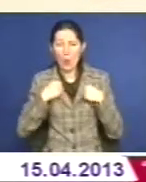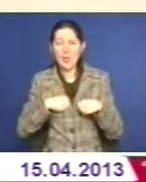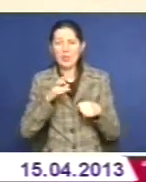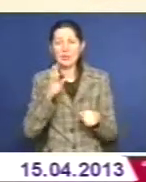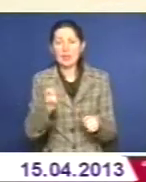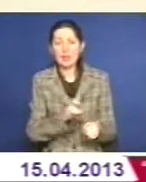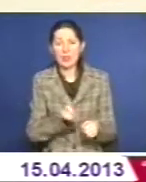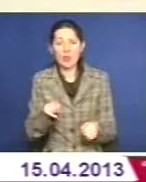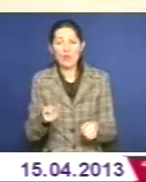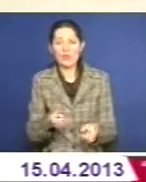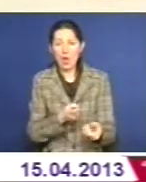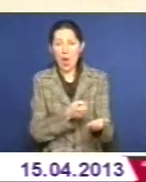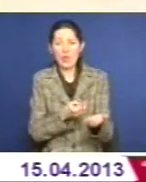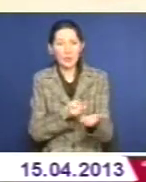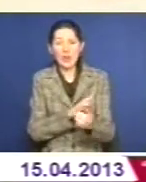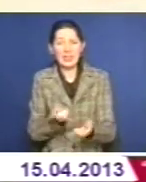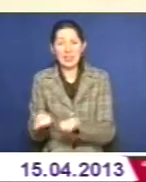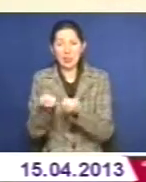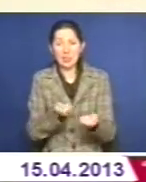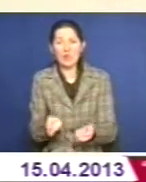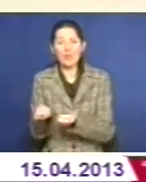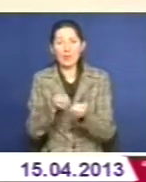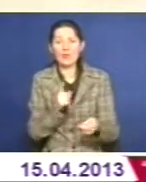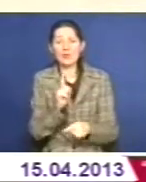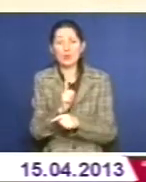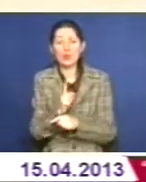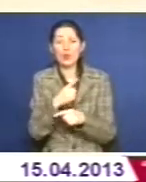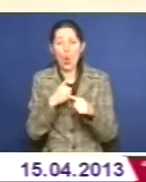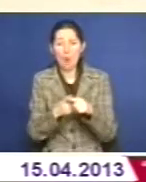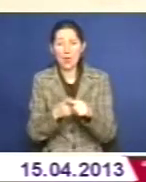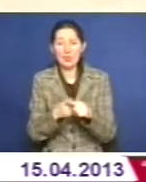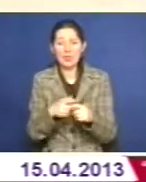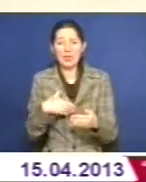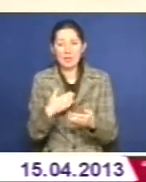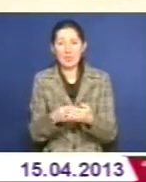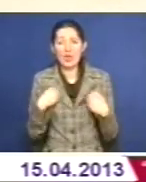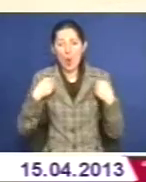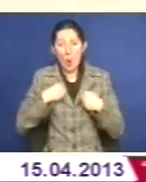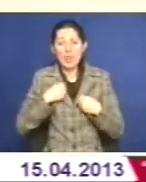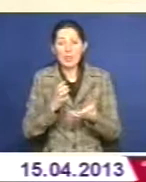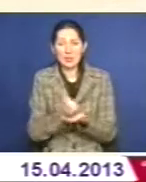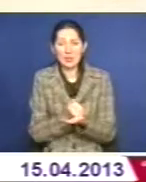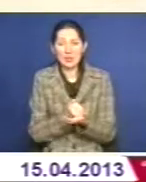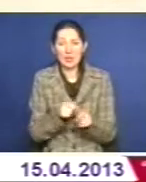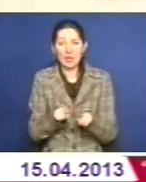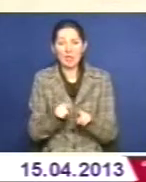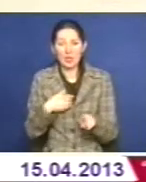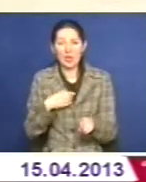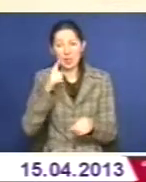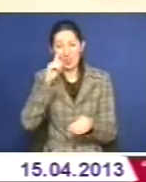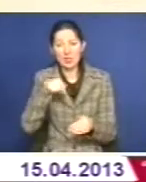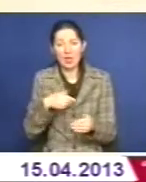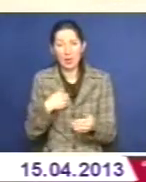не носив, він носив свічки, там ще щось хрест і свою одежу запасну. Так, як я, наскільки знаю,